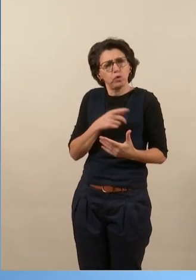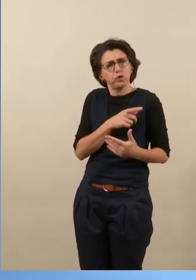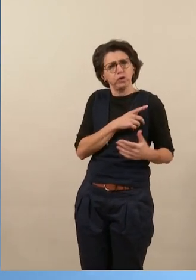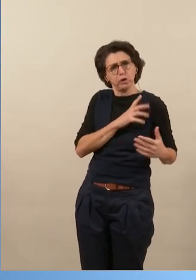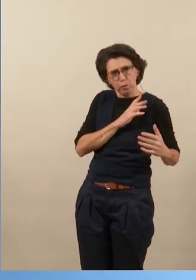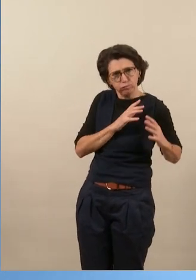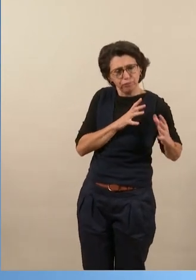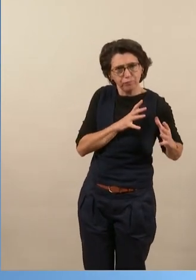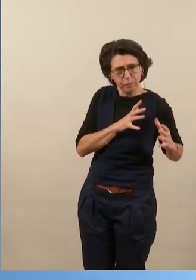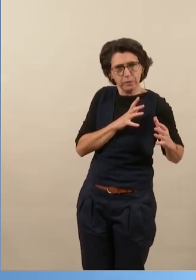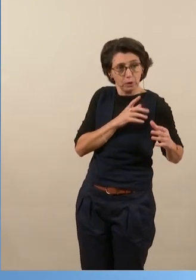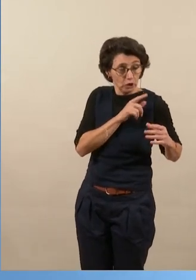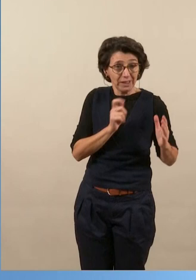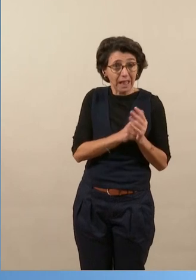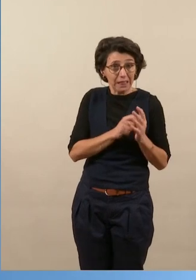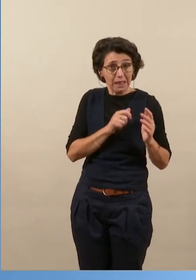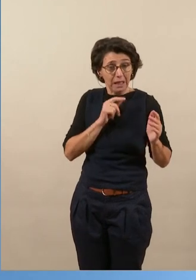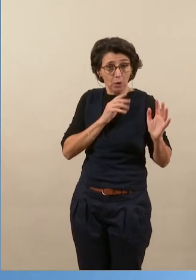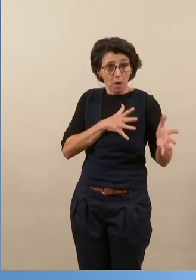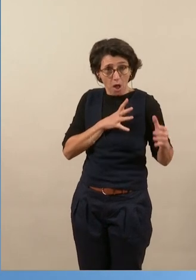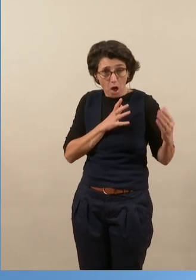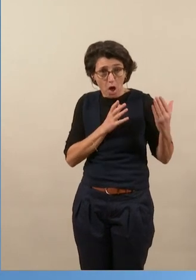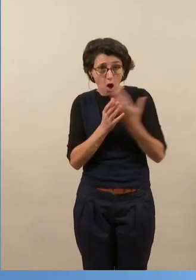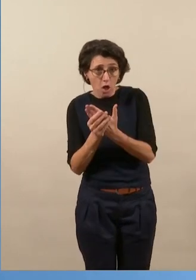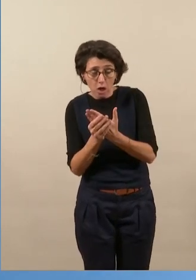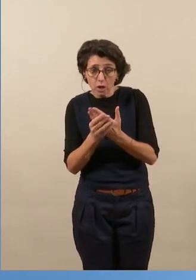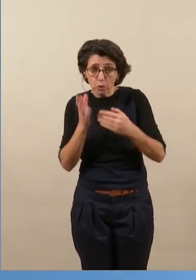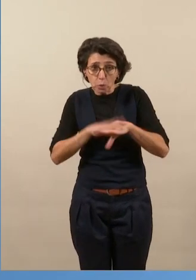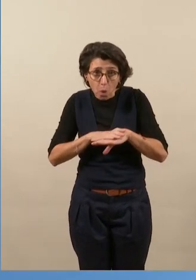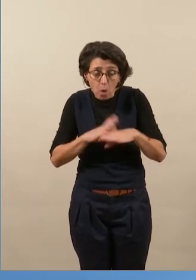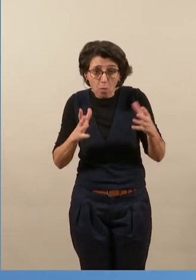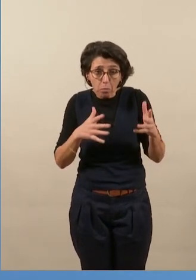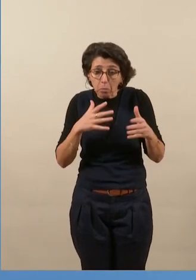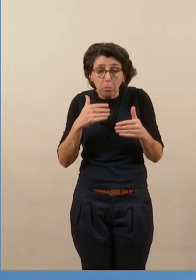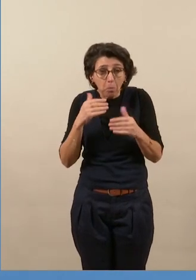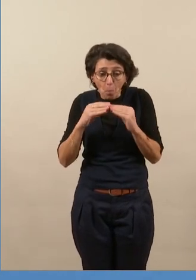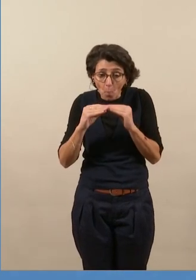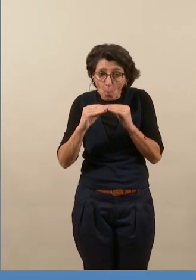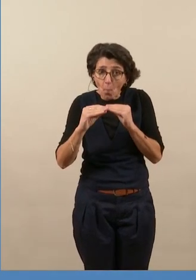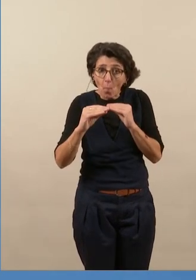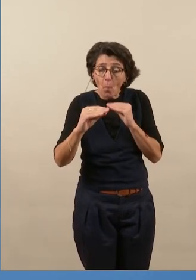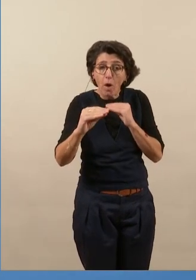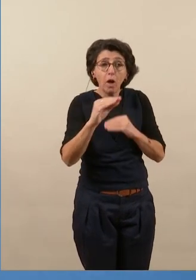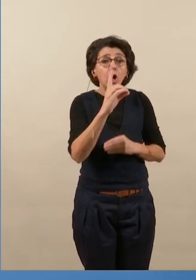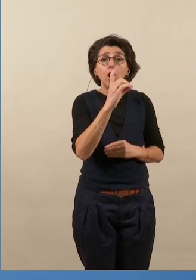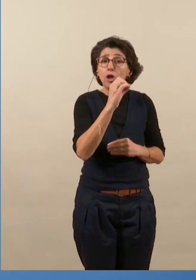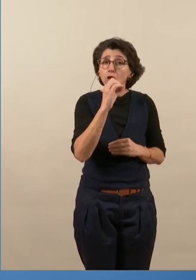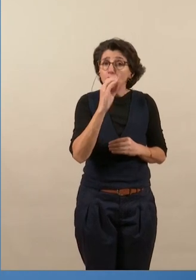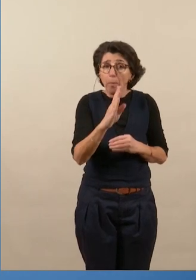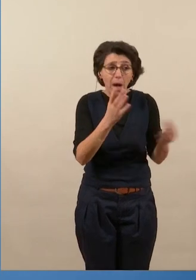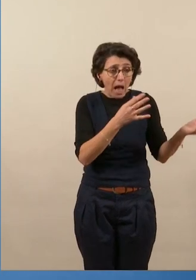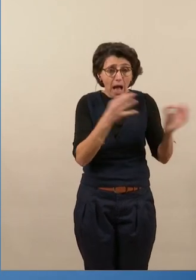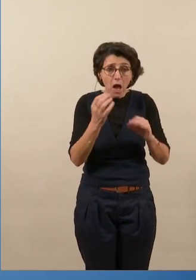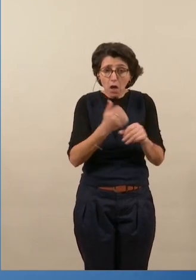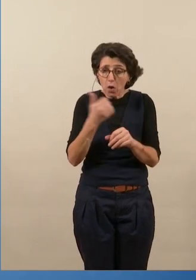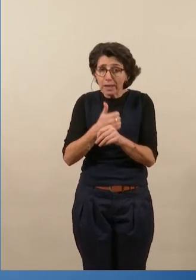aujourd'hui à chaque DOB pour chaque année c'est l'année prochaine on croise les doigts